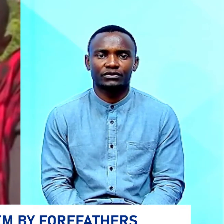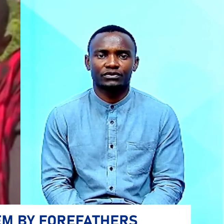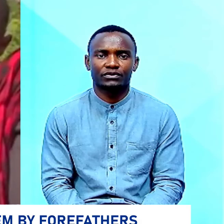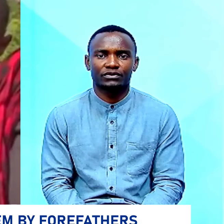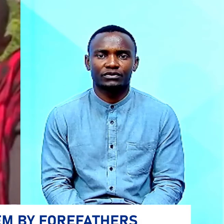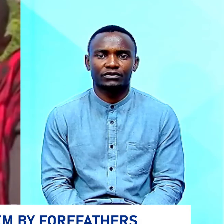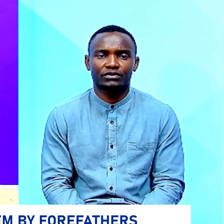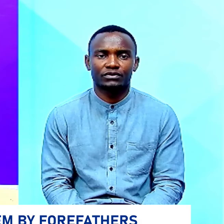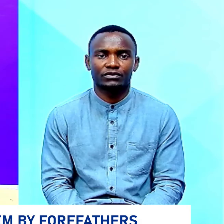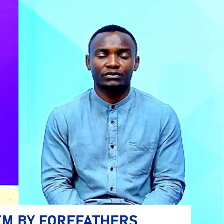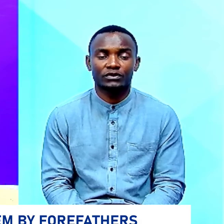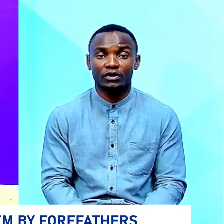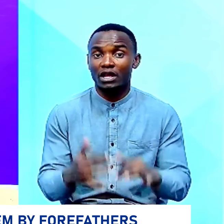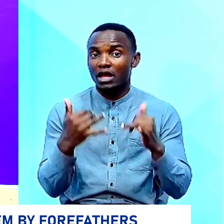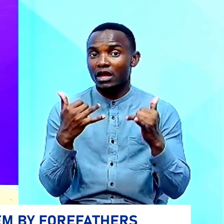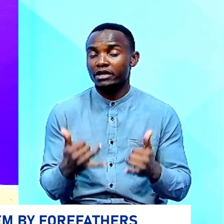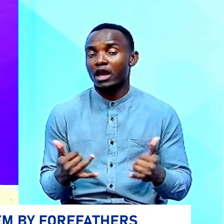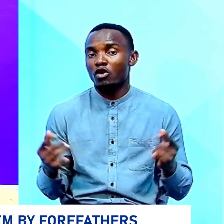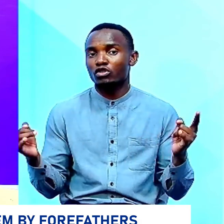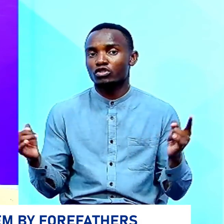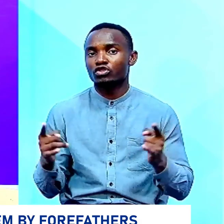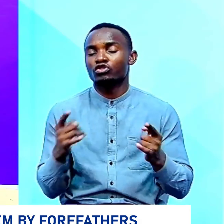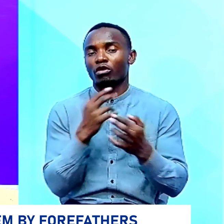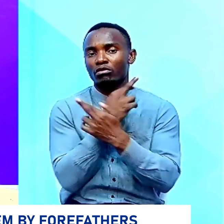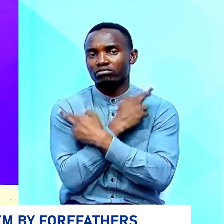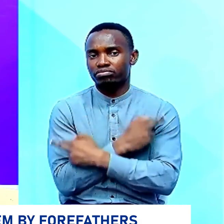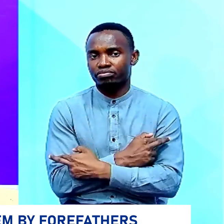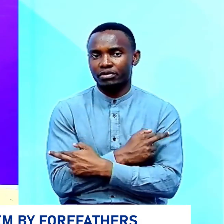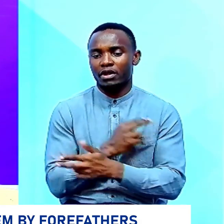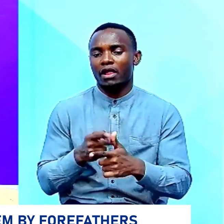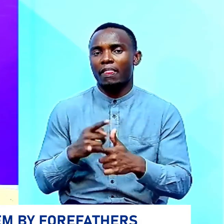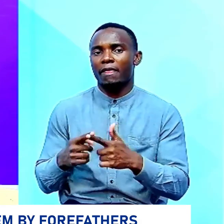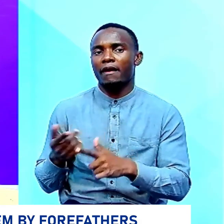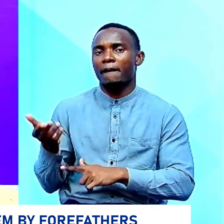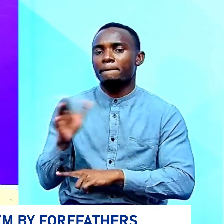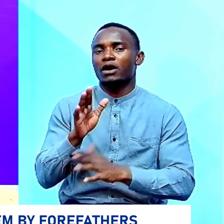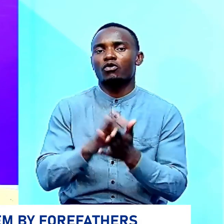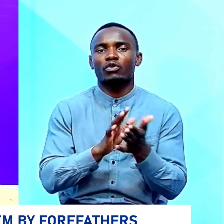Right, let's now take a short break. We are coming back with